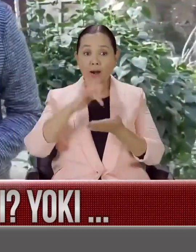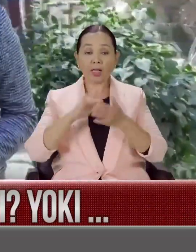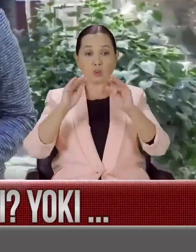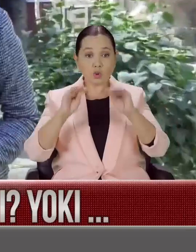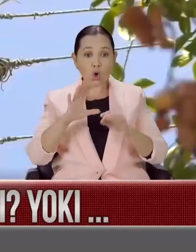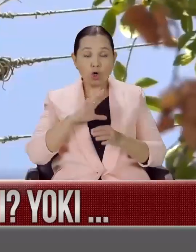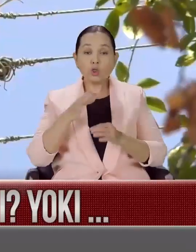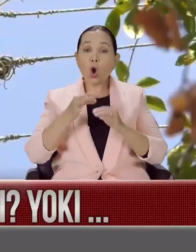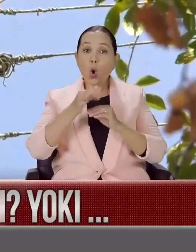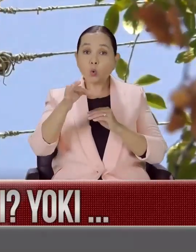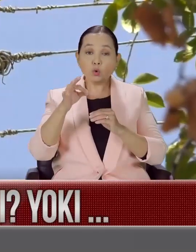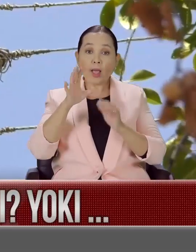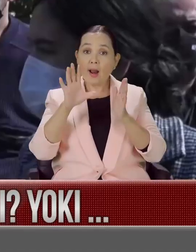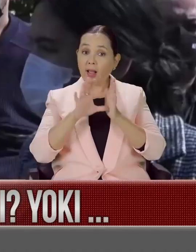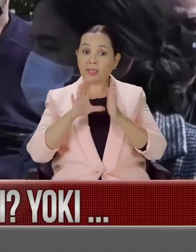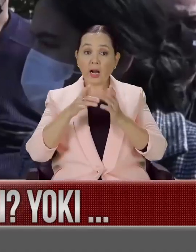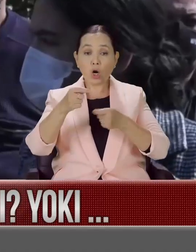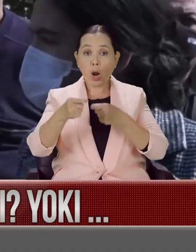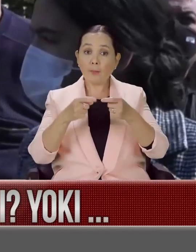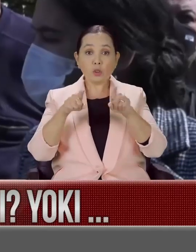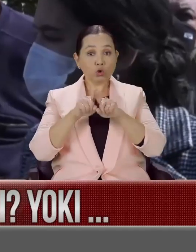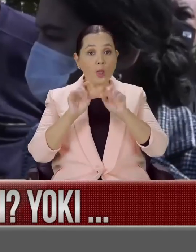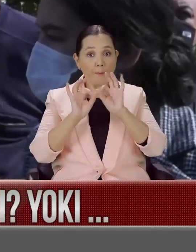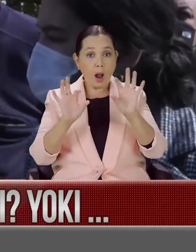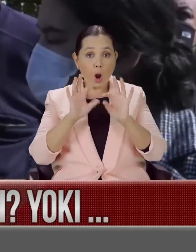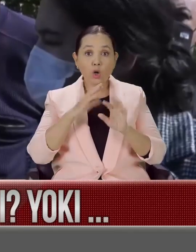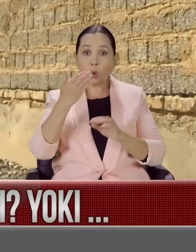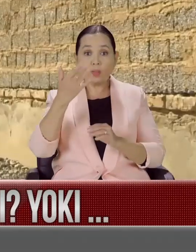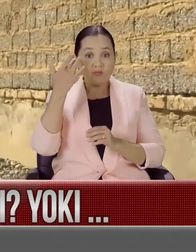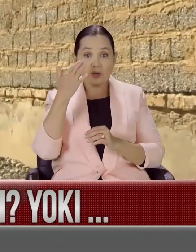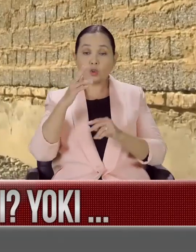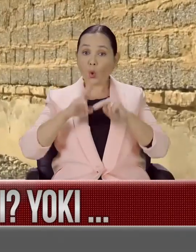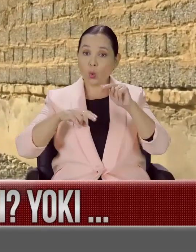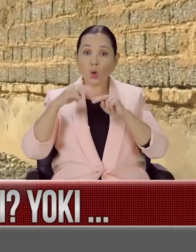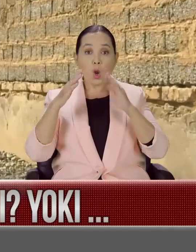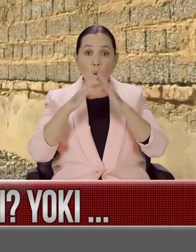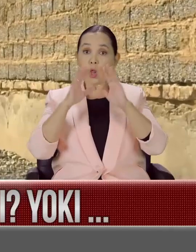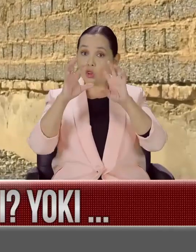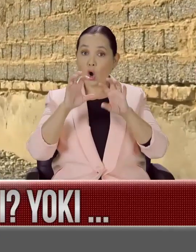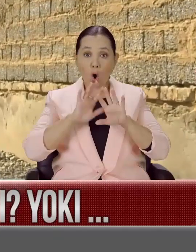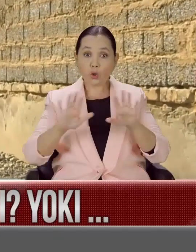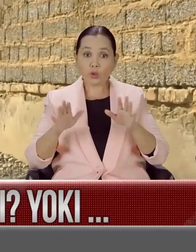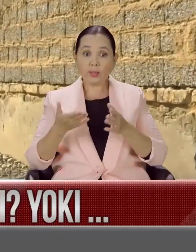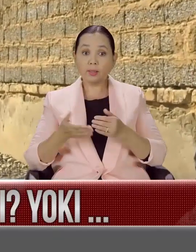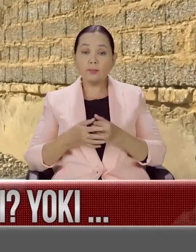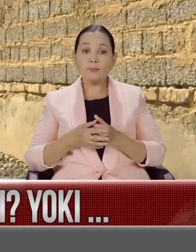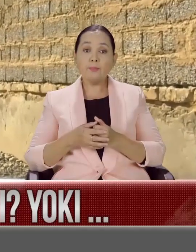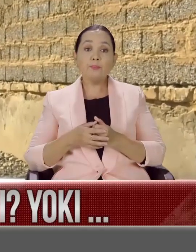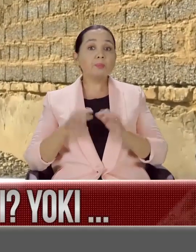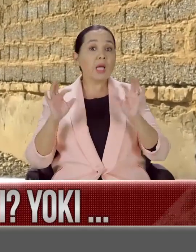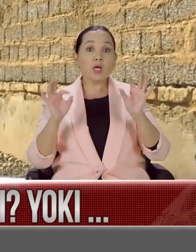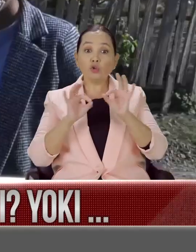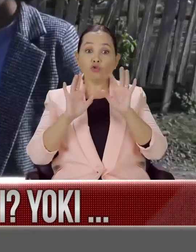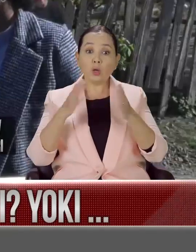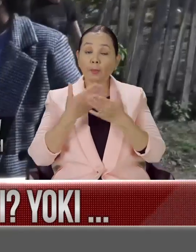markazida joylashgan. Hududiy elektr tarmog'i rahbari vaziyatni shunday baholadi. Uning fikricha qurilgan uylar noqonuniy. Hech